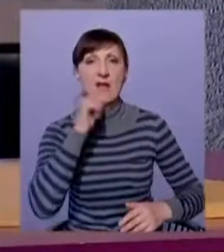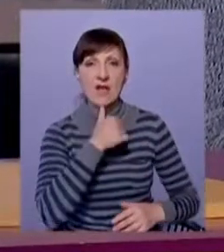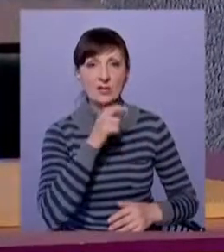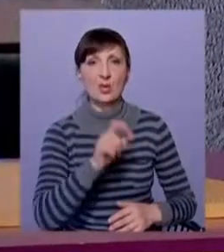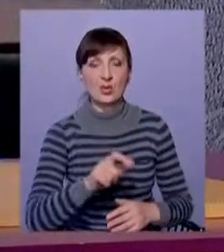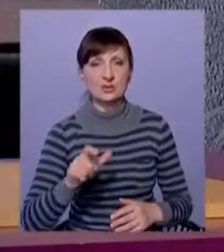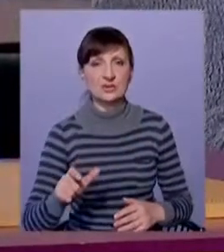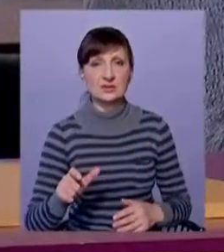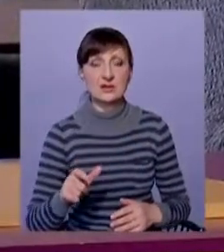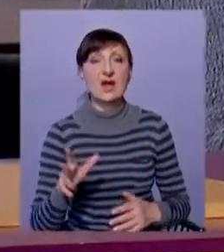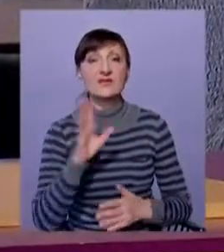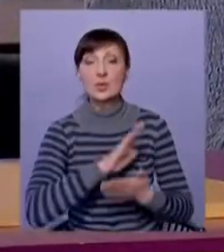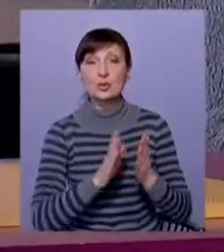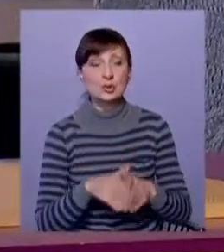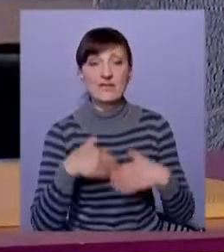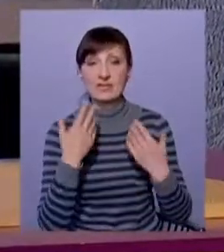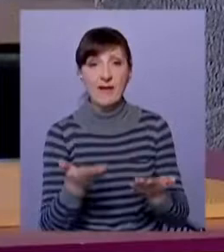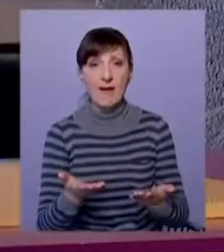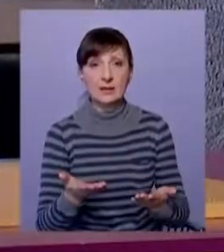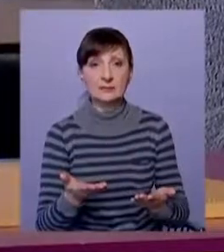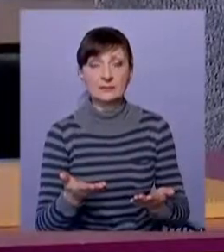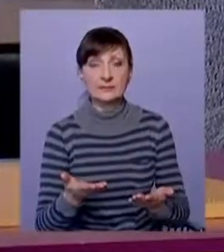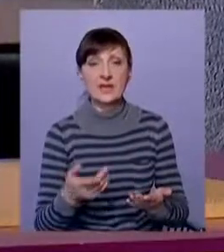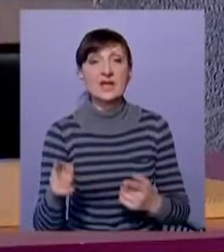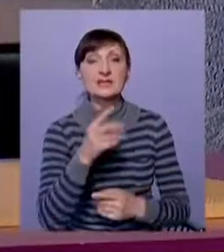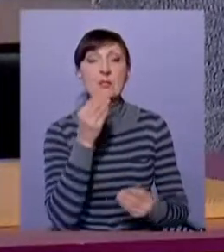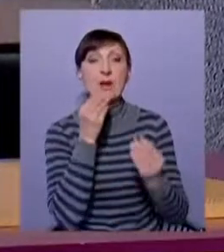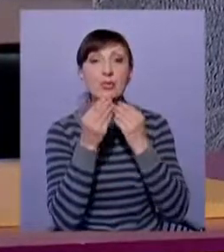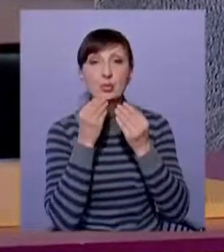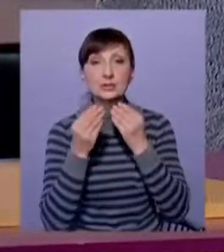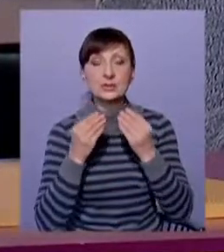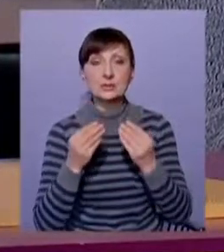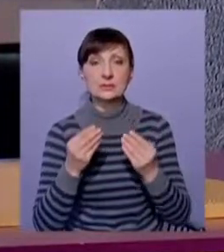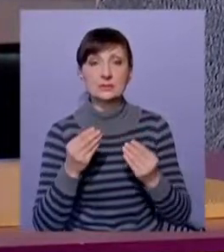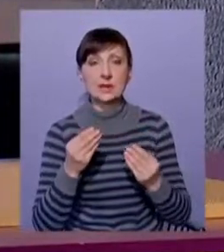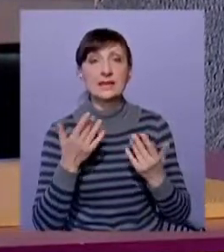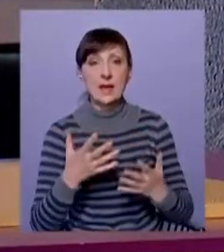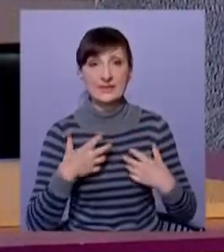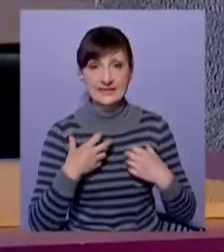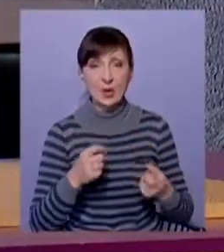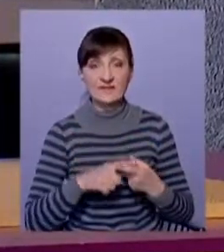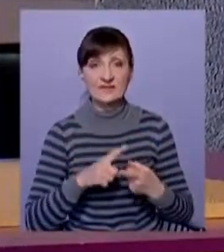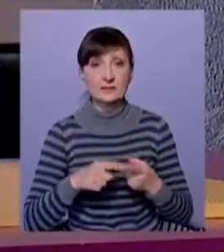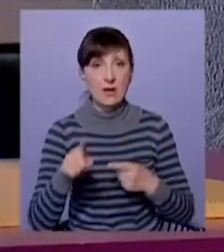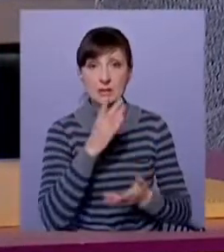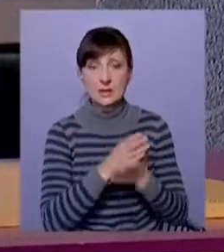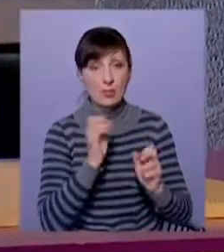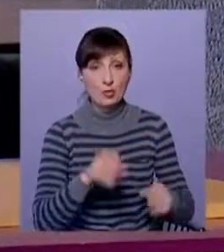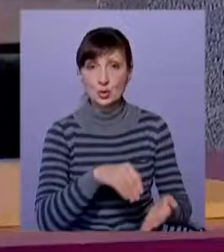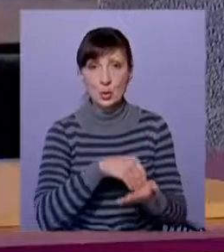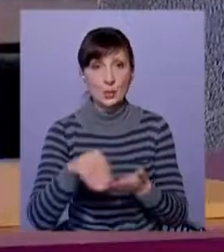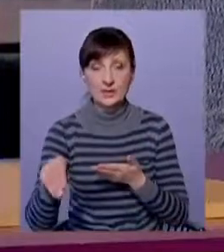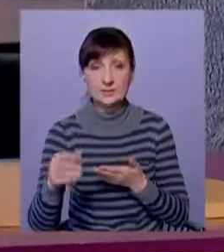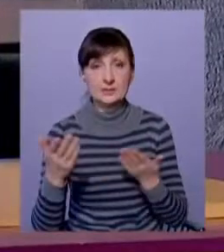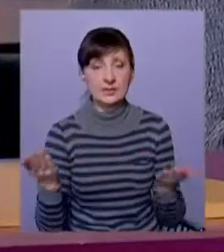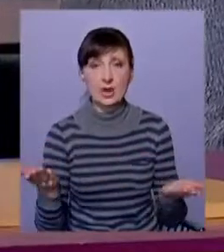что, в принципе, все условия созданы, да. Те продукты, которые требуют здорового питания, они есть. Сколько? Просто